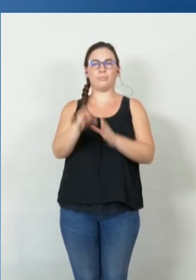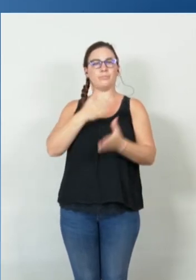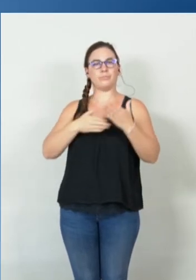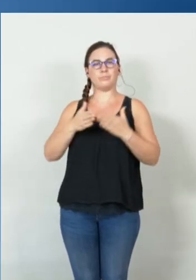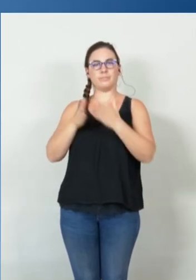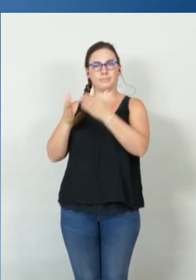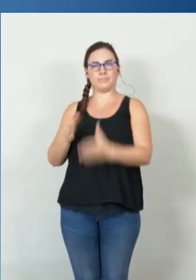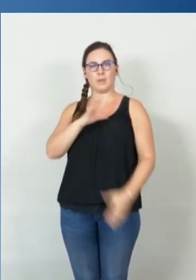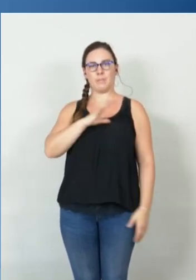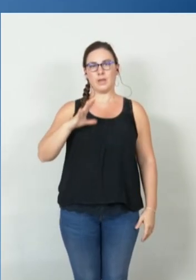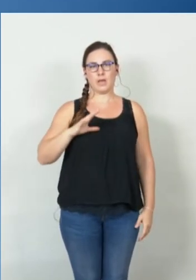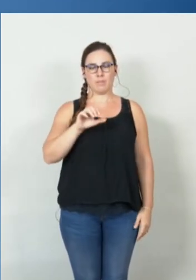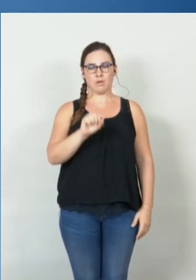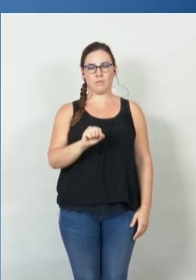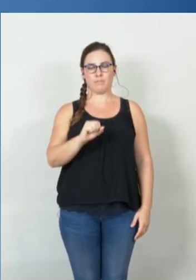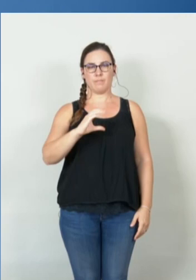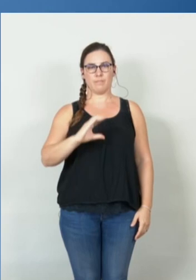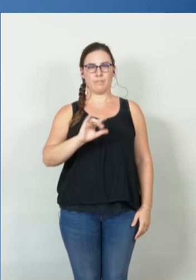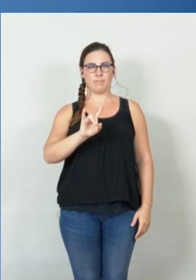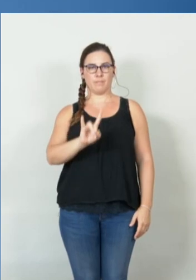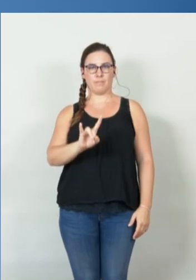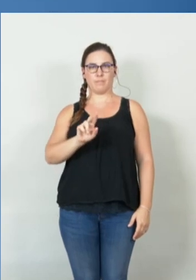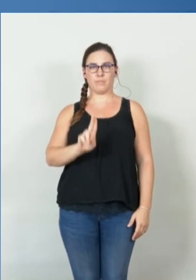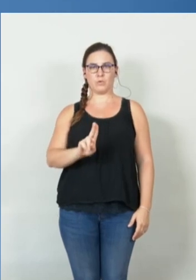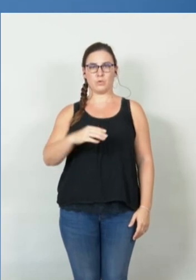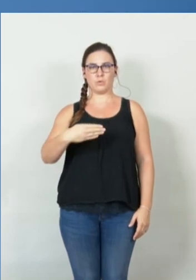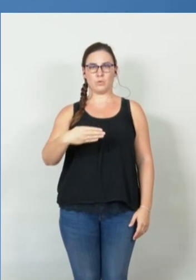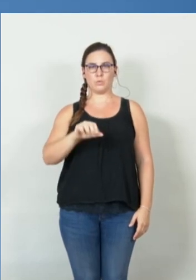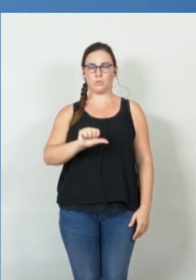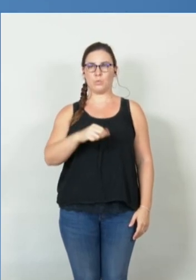car rose Emmanuel Cécile sénatien